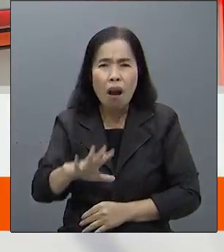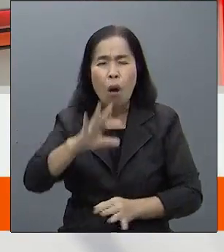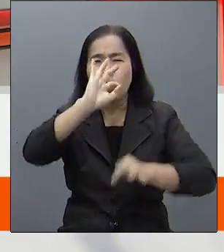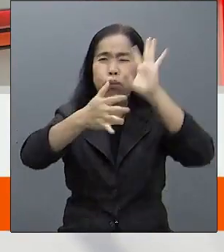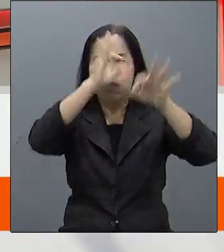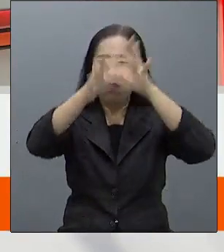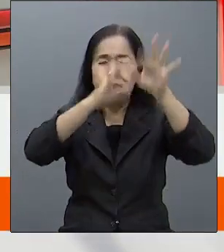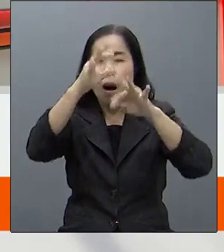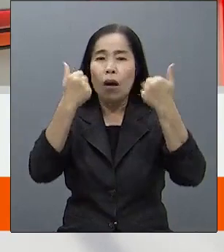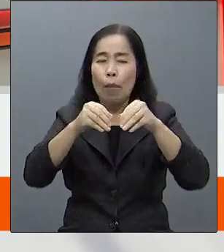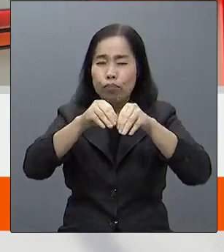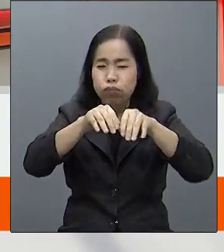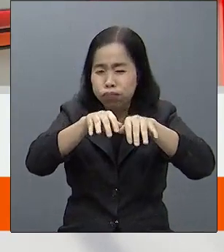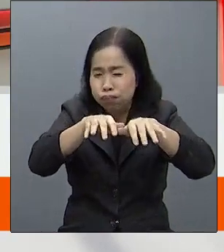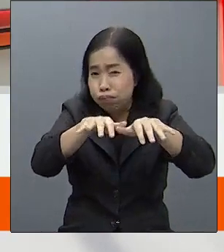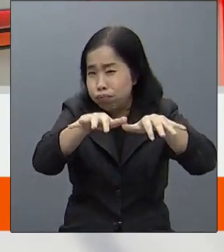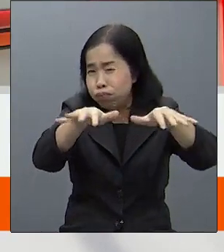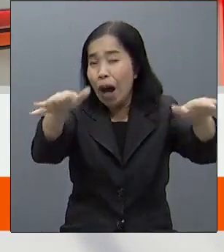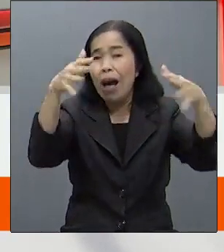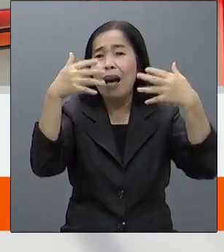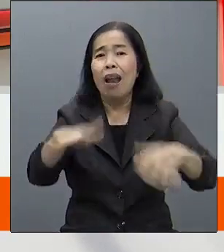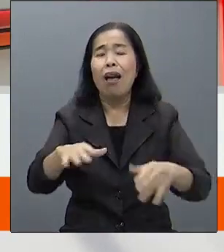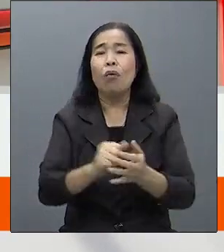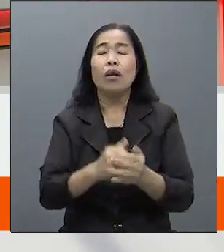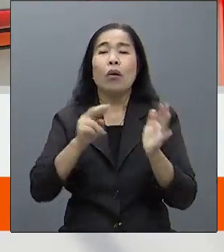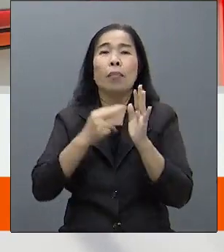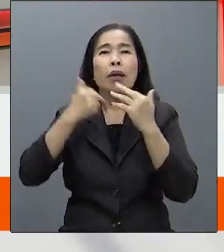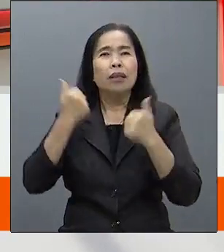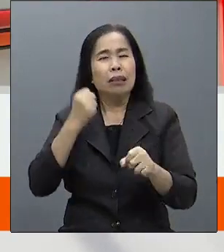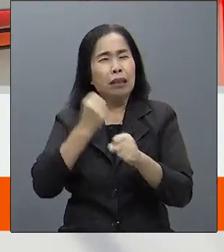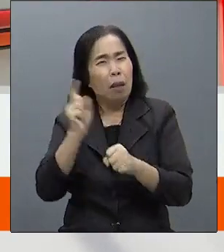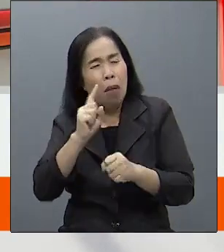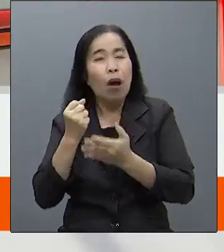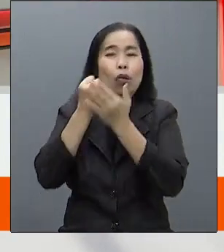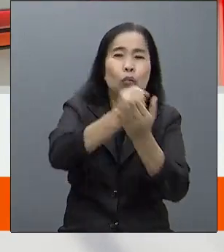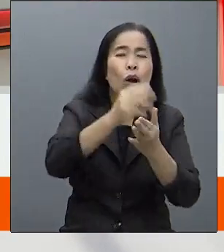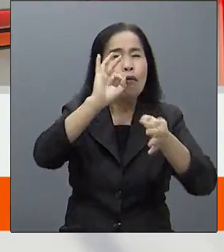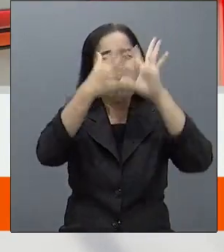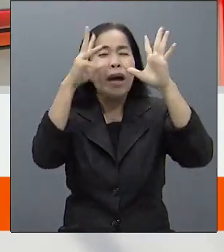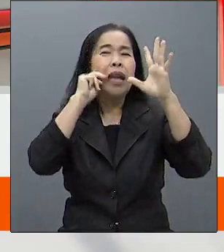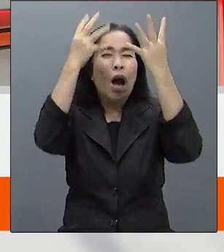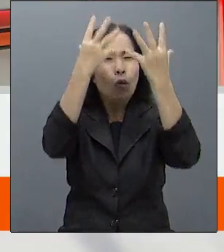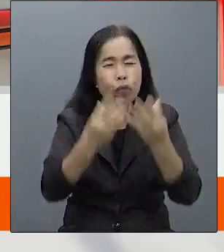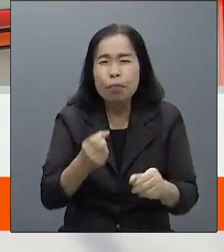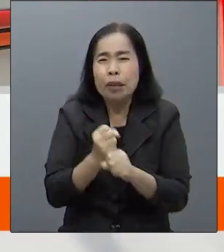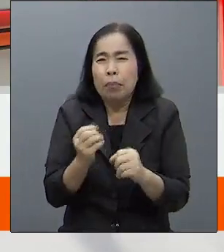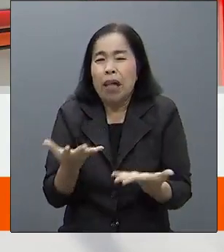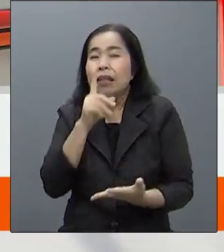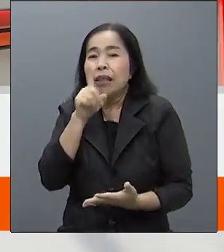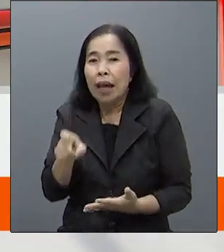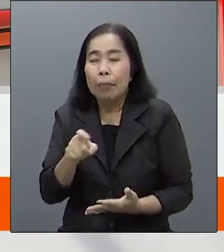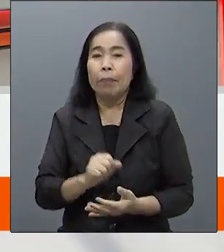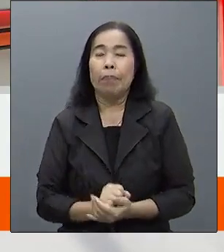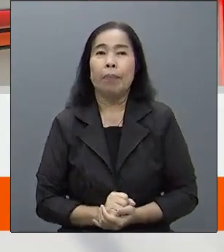งลุกลามแผนที่ปภ.จะร่วมในการสกัดไฟดับไฟให้ได้ในวันนี้จะทำยังไงคะ